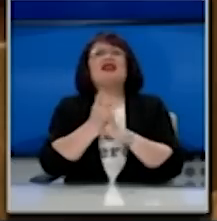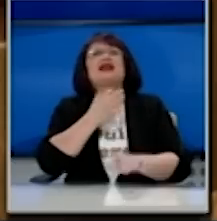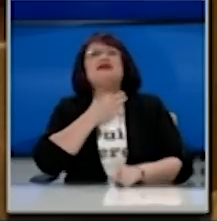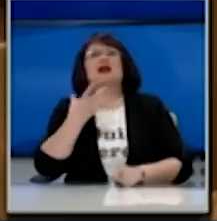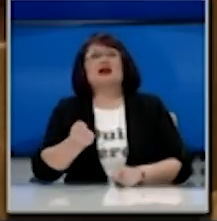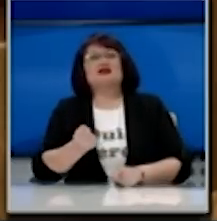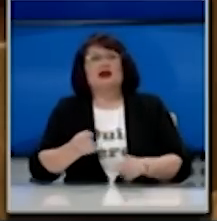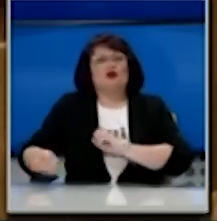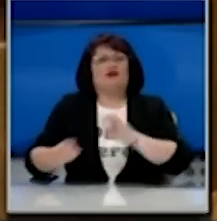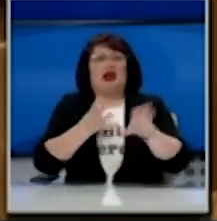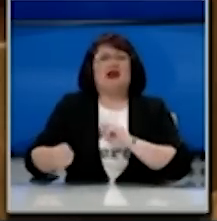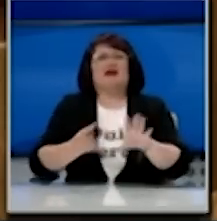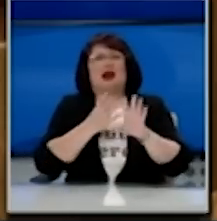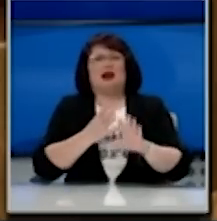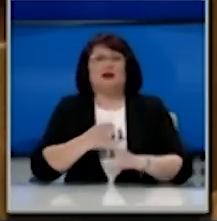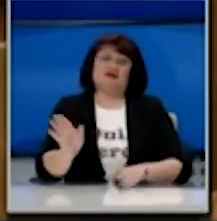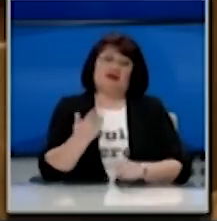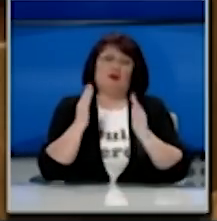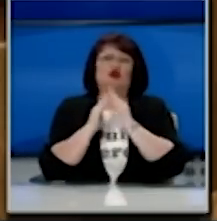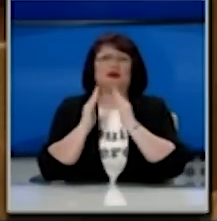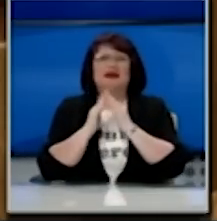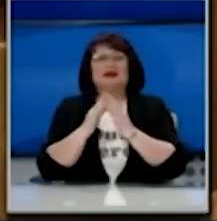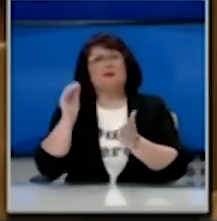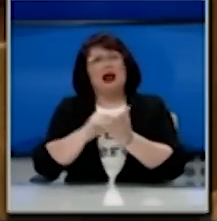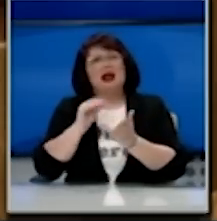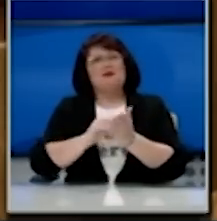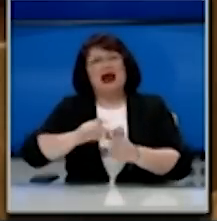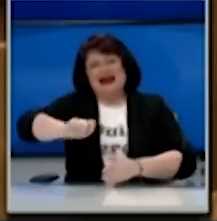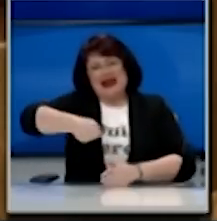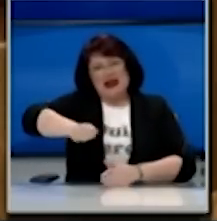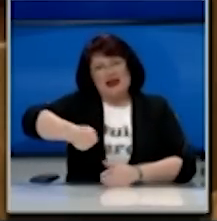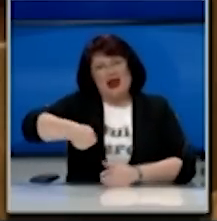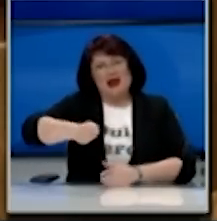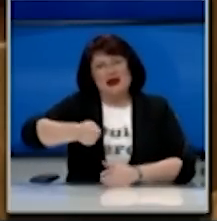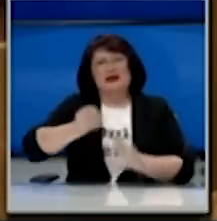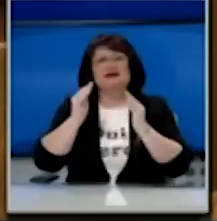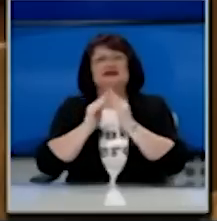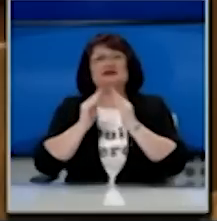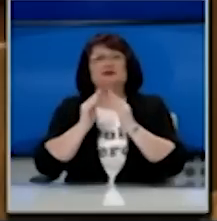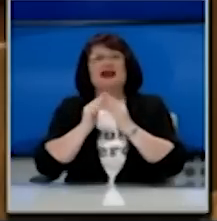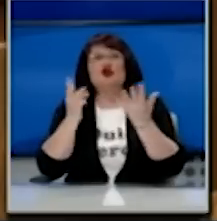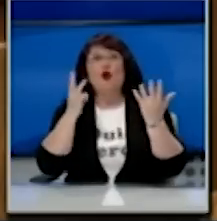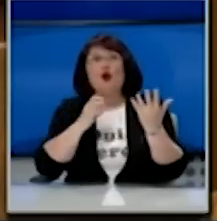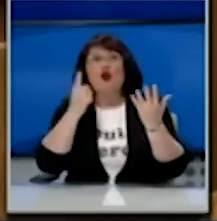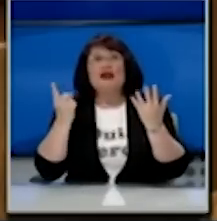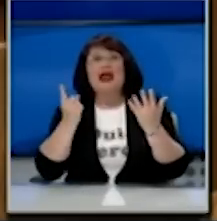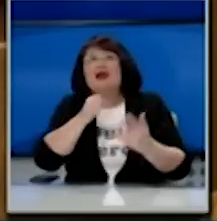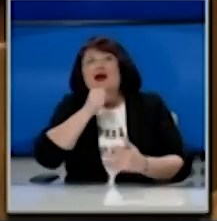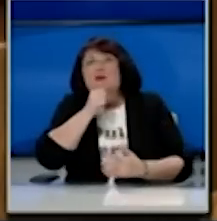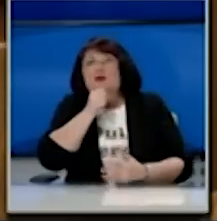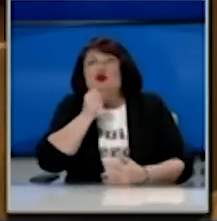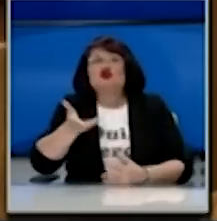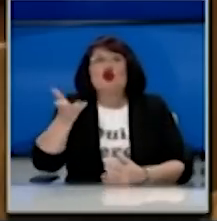ανάγκες, να πηγαίνει ξανά και να αλλάζει κλειδαριές στο σπίτι ενός 81χρονου